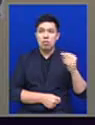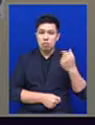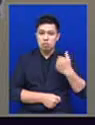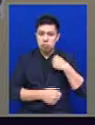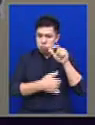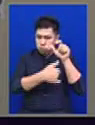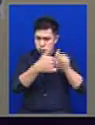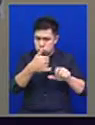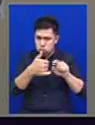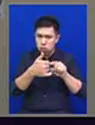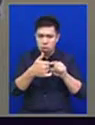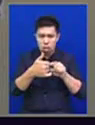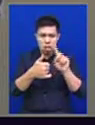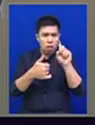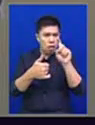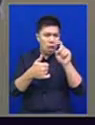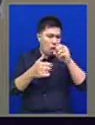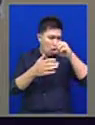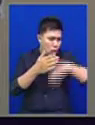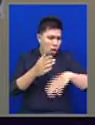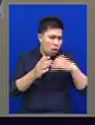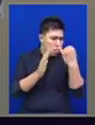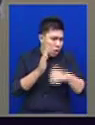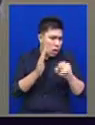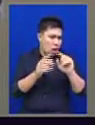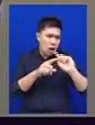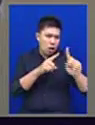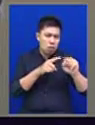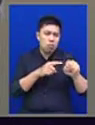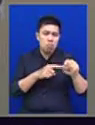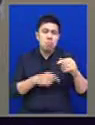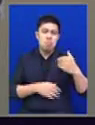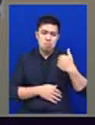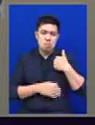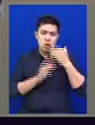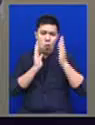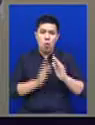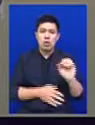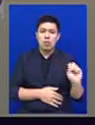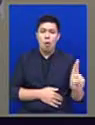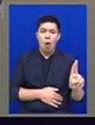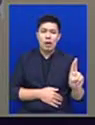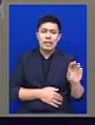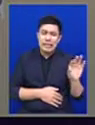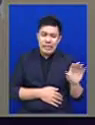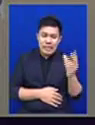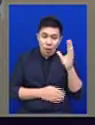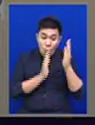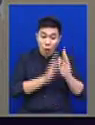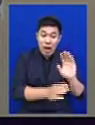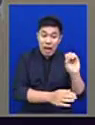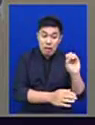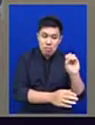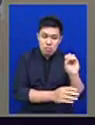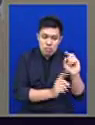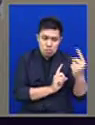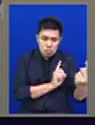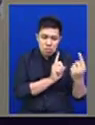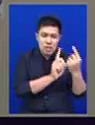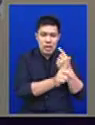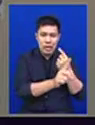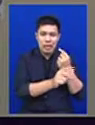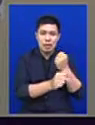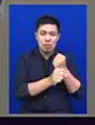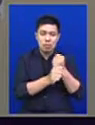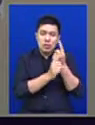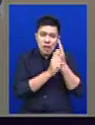คุณสมบัติบกพร่องอะไรแล้วแต่นะครับก็จะมีคนสำรองที่เตรียมไว้อีก50ที่จะมาตามล